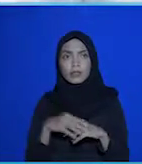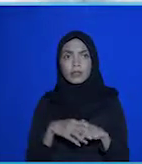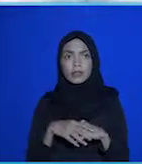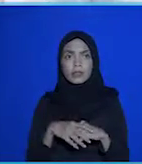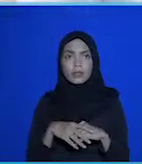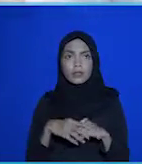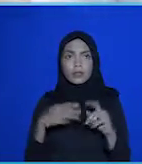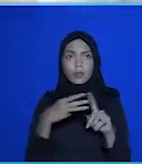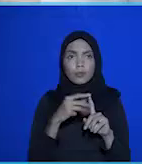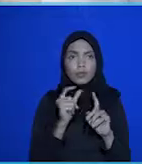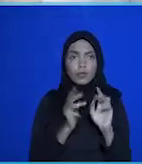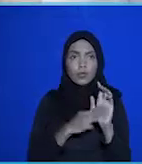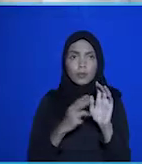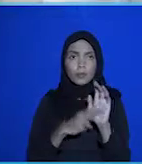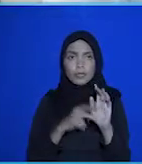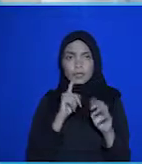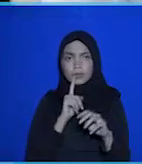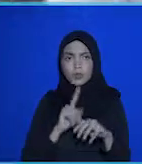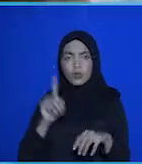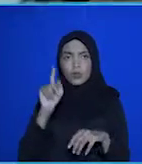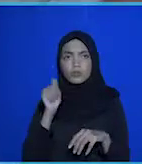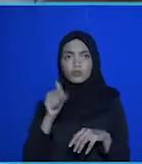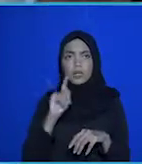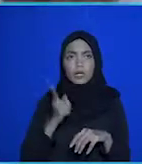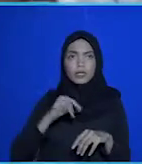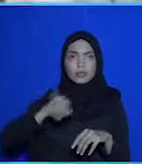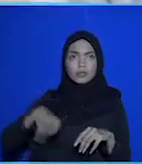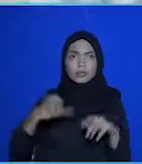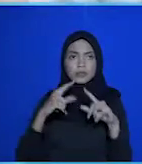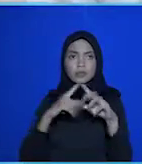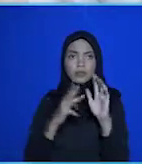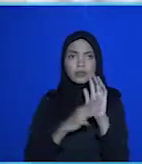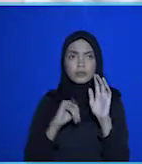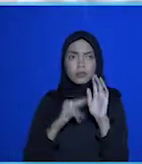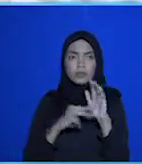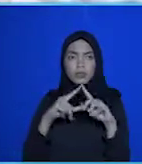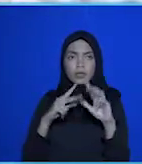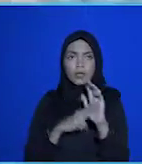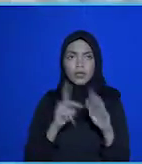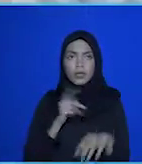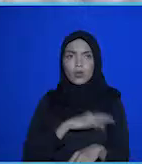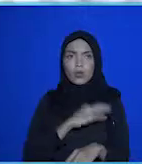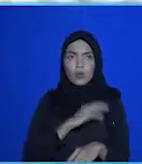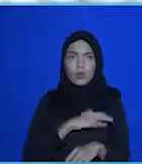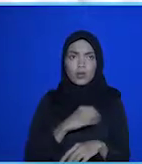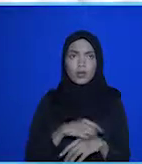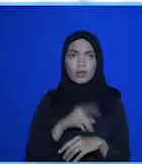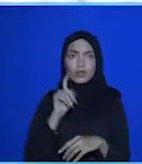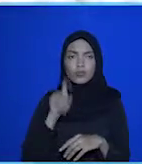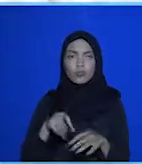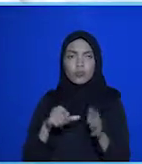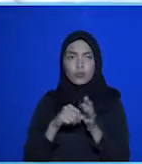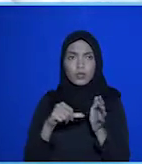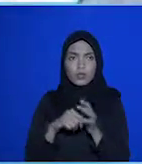dari BUMN, insya Allah di sana terjamin, gitu ya. Mereka akan menjadi relawan yang memang datang untuk membantu dan